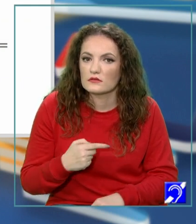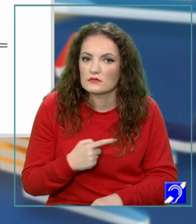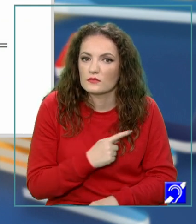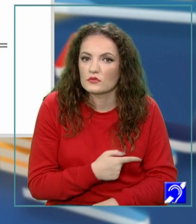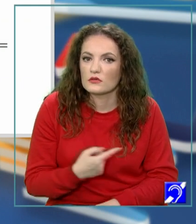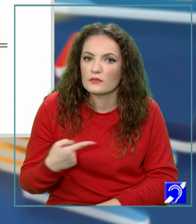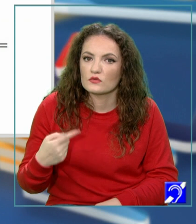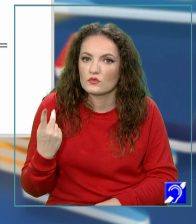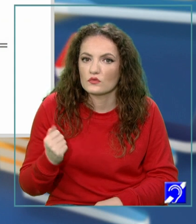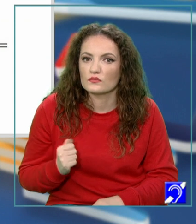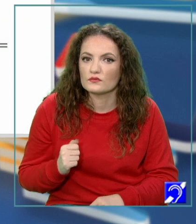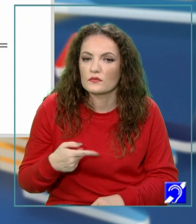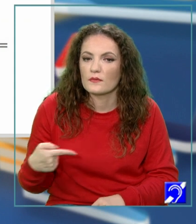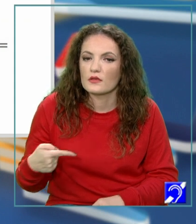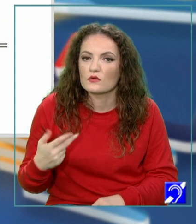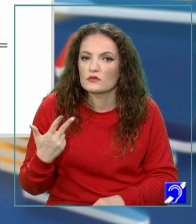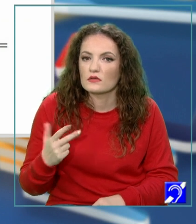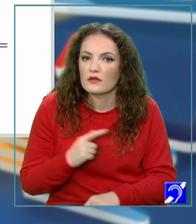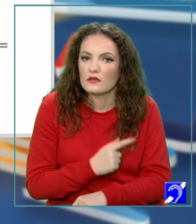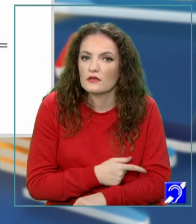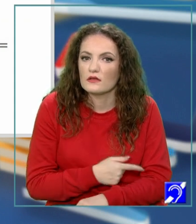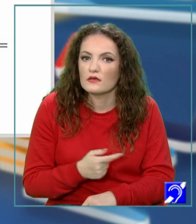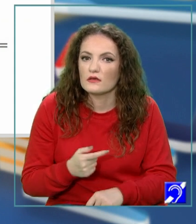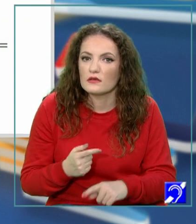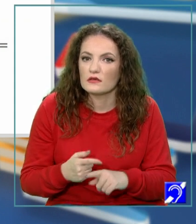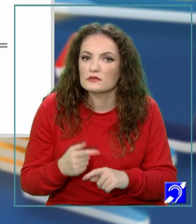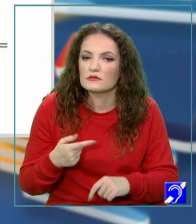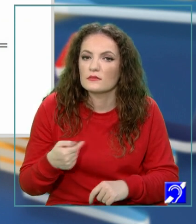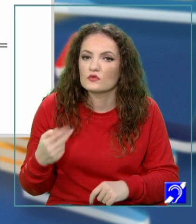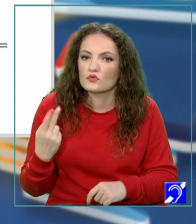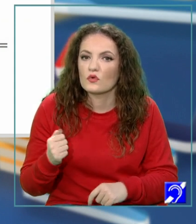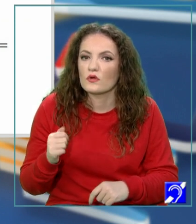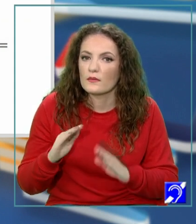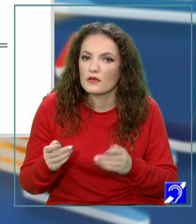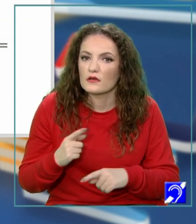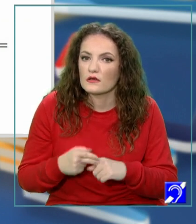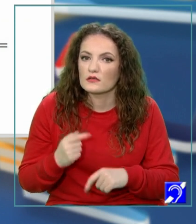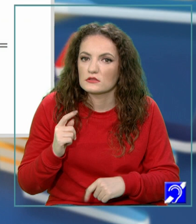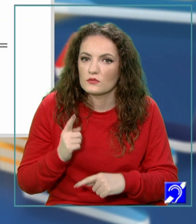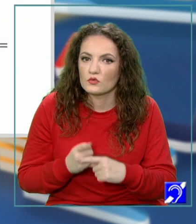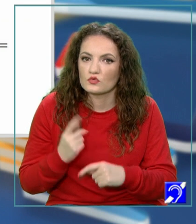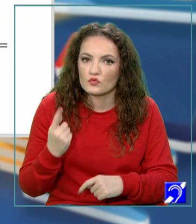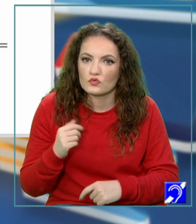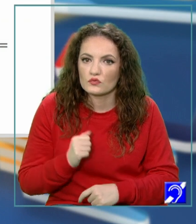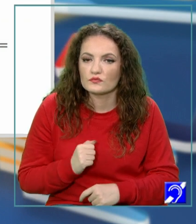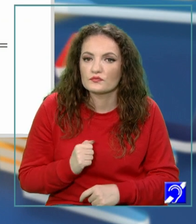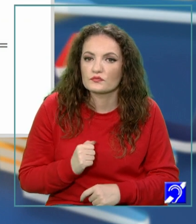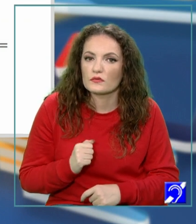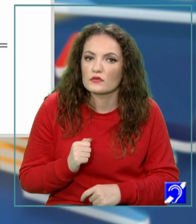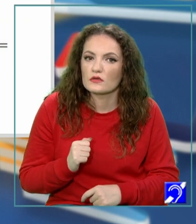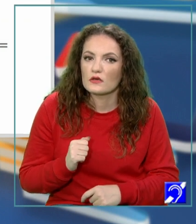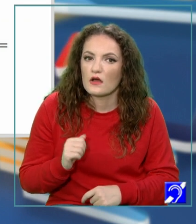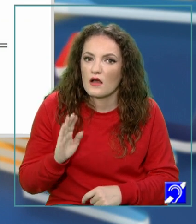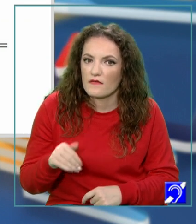1 supra x pătrat plus 2x plus 1, unde x aparține număr reale, minus elementele, minus 1, 1. Rezultatul este și avem din